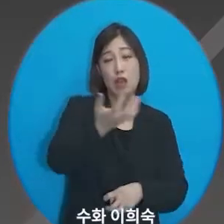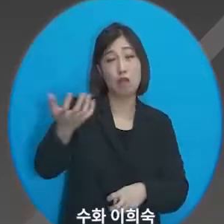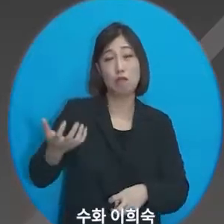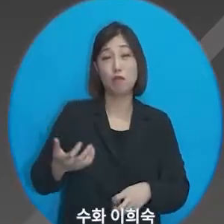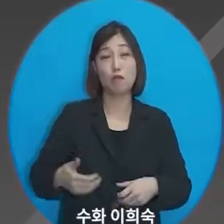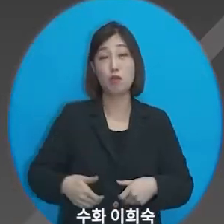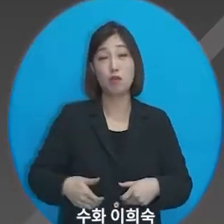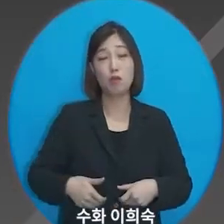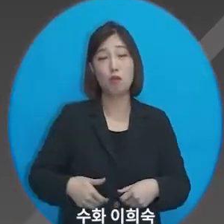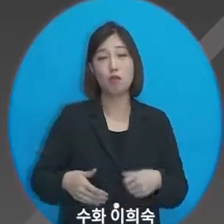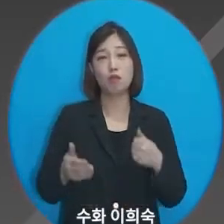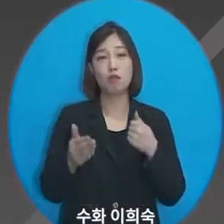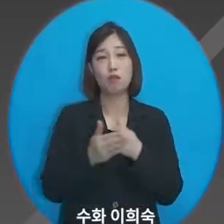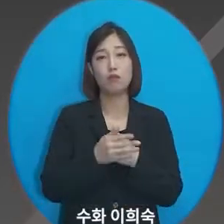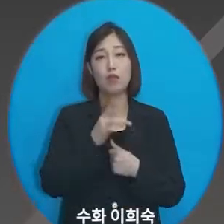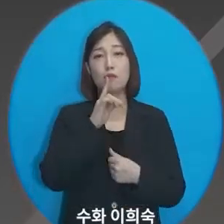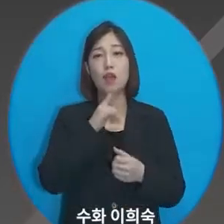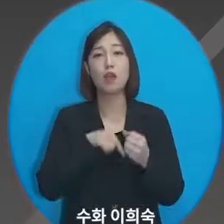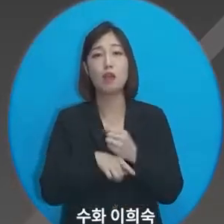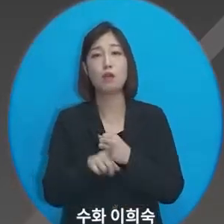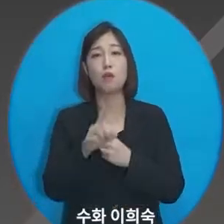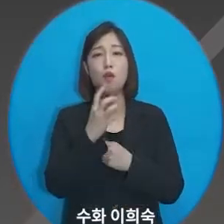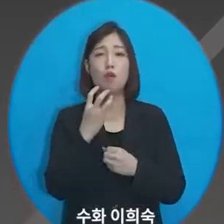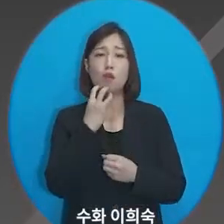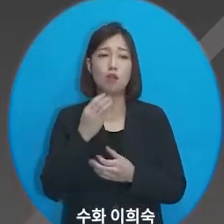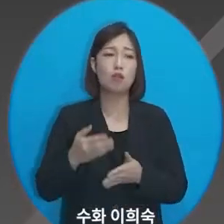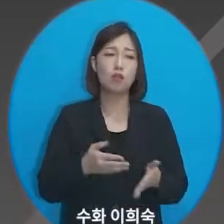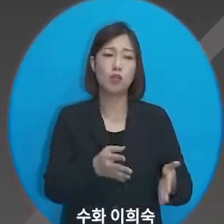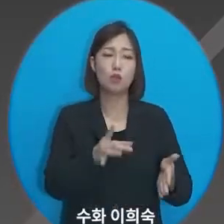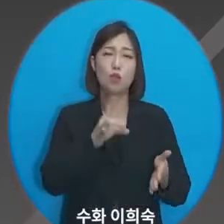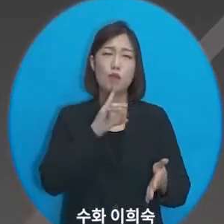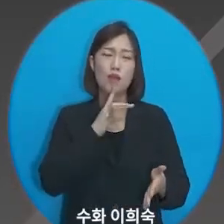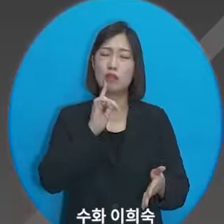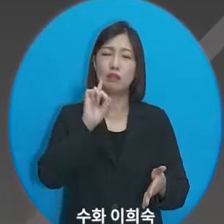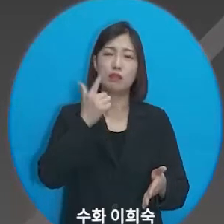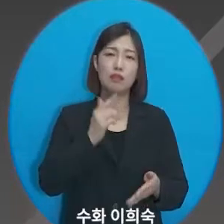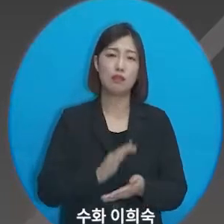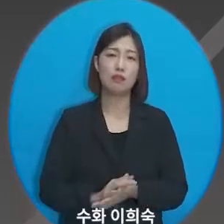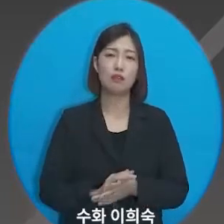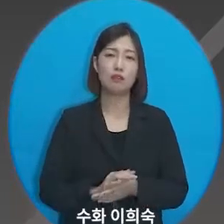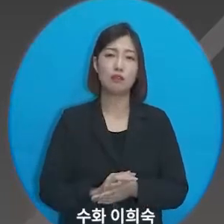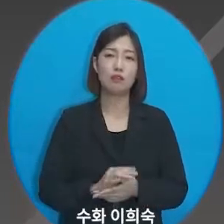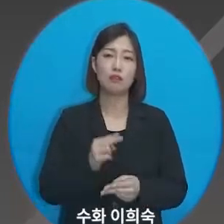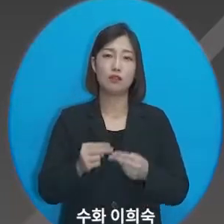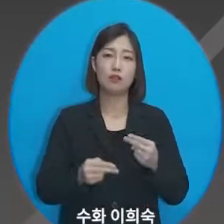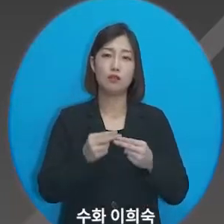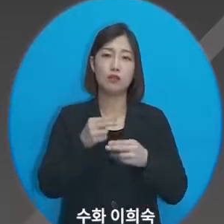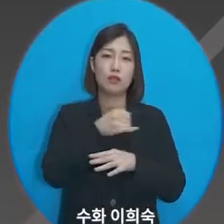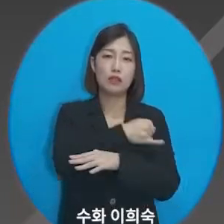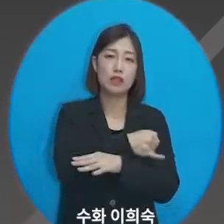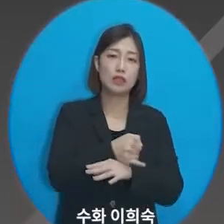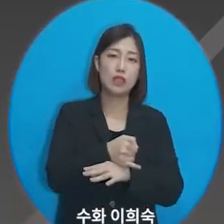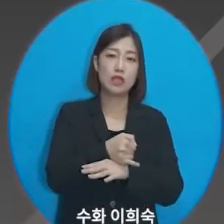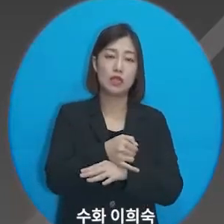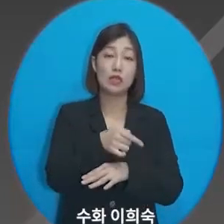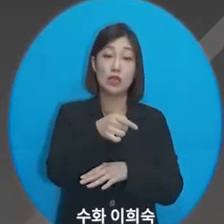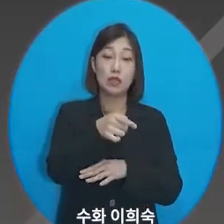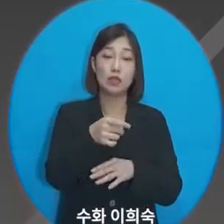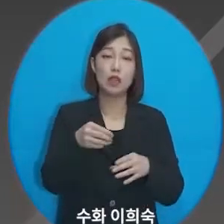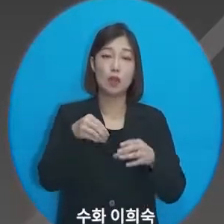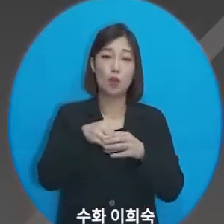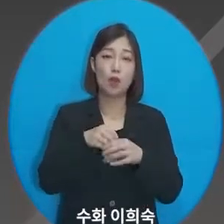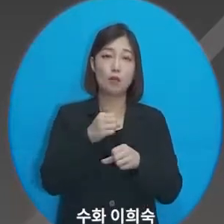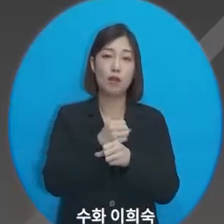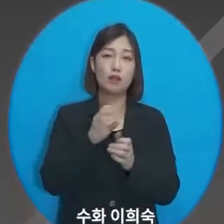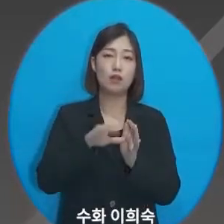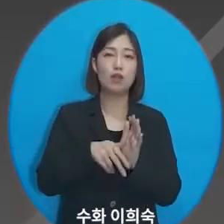경기도만을 위한 유니버설 디자인이 아니고 대한민국을 위한 유니버설 디자인을 만들어서 각 지자체와도 어떤 협력을 하고 어떤 논의를